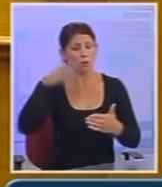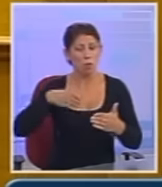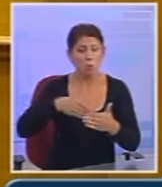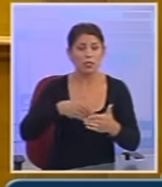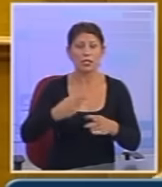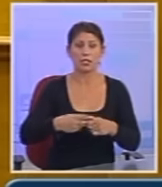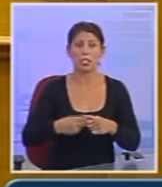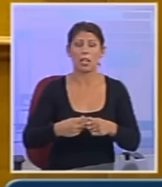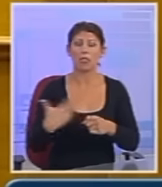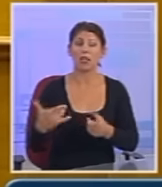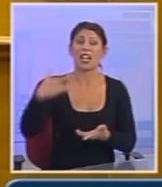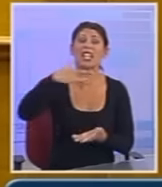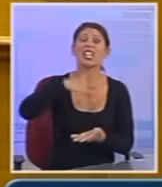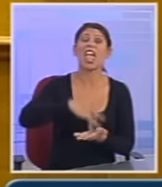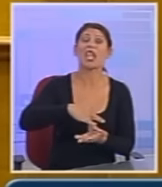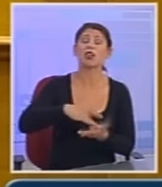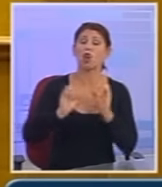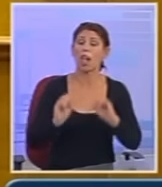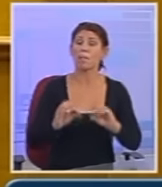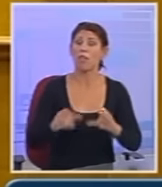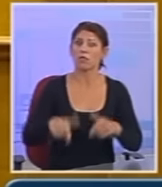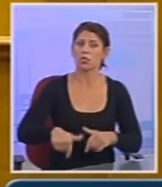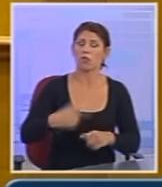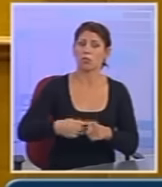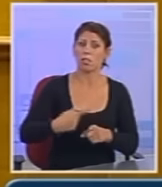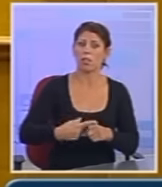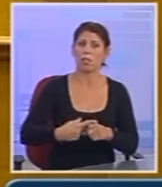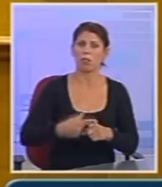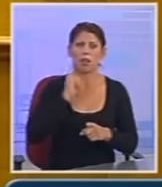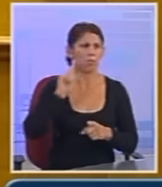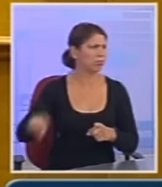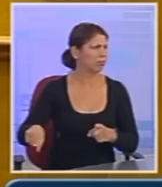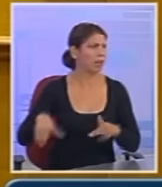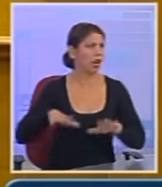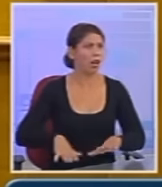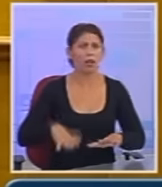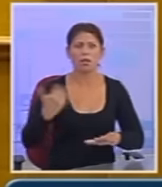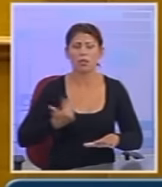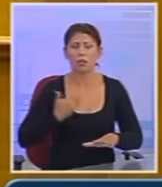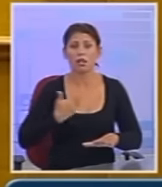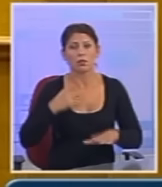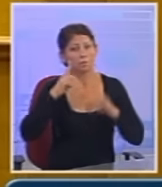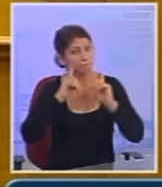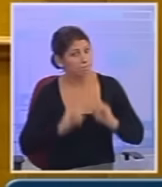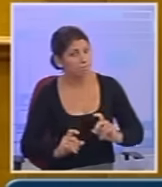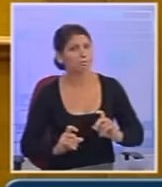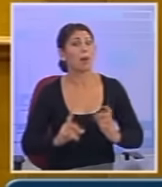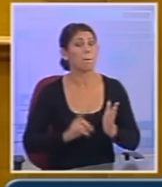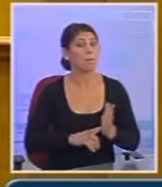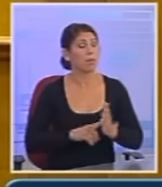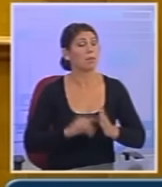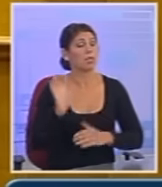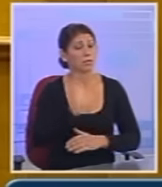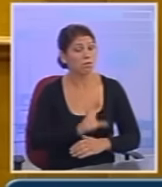τη χώρα να γίνει κέντρο εκπαίδευσης και αφετέρου αδιαφορεί μπροστά στην ανεργία των νέων μας και είναι υποχρέωσή μας να επιδιώξουμε το ακριβώς